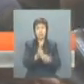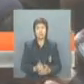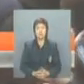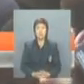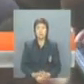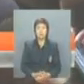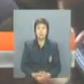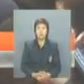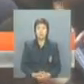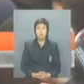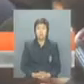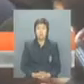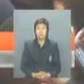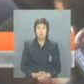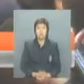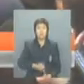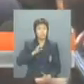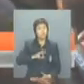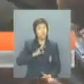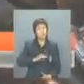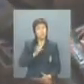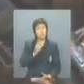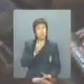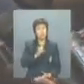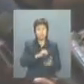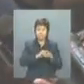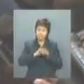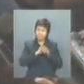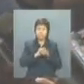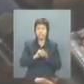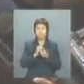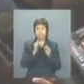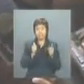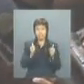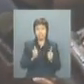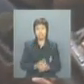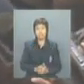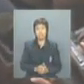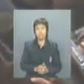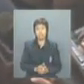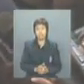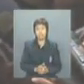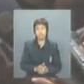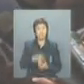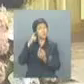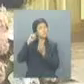สก็เป็นไปด้วยบรรยากาศที่ปรองดองก็ถือว่าเป็นนิมิตหมาย